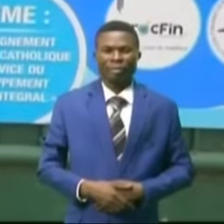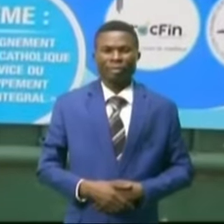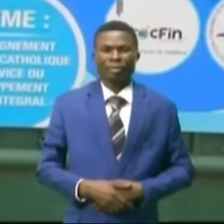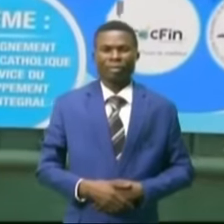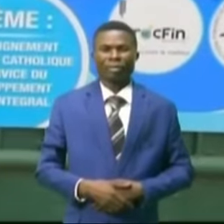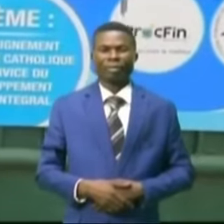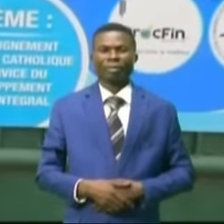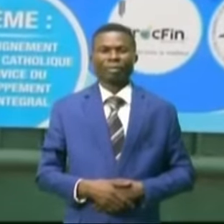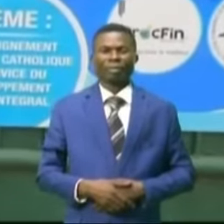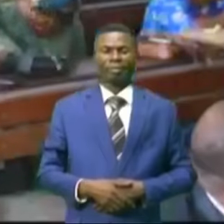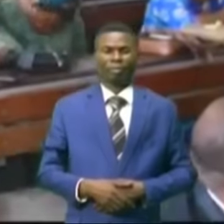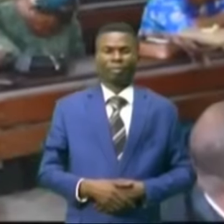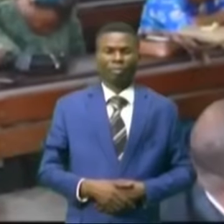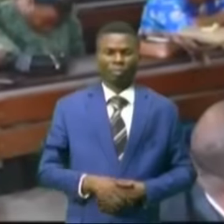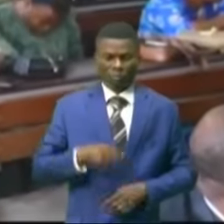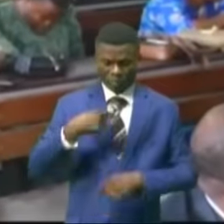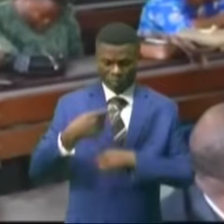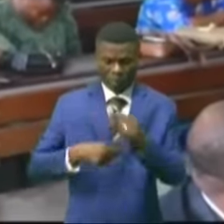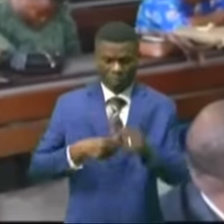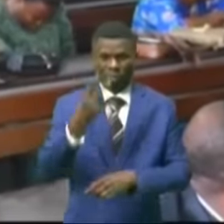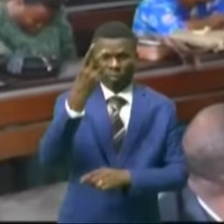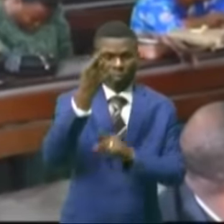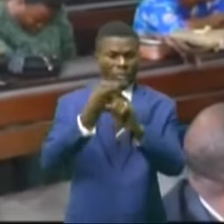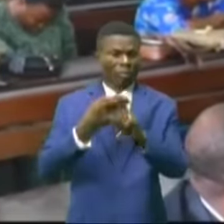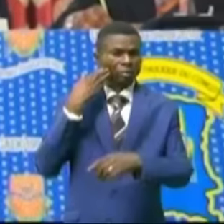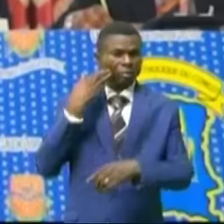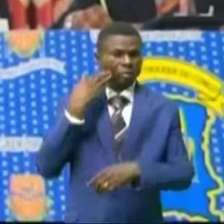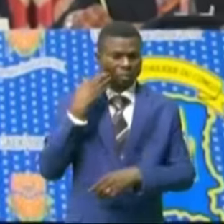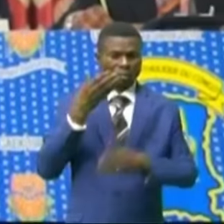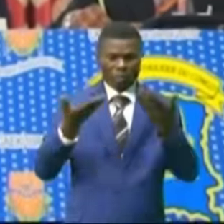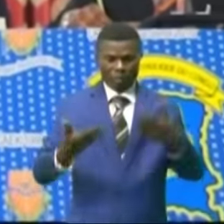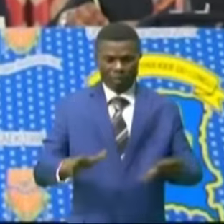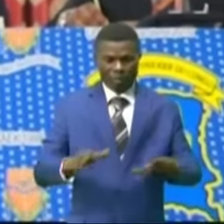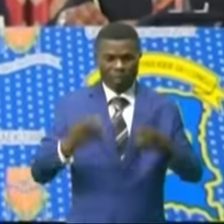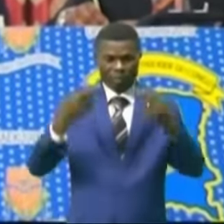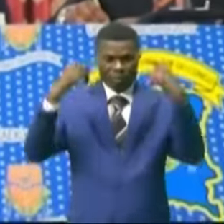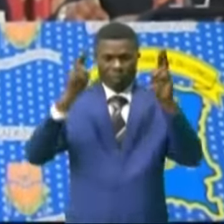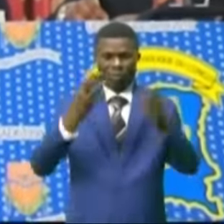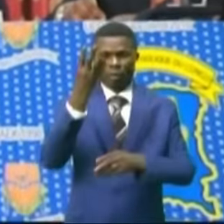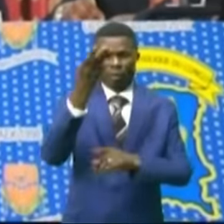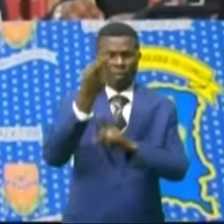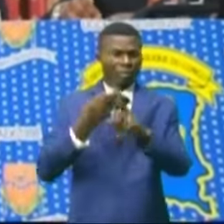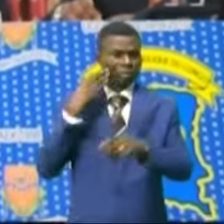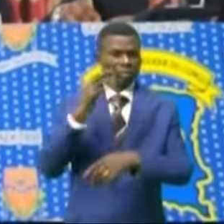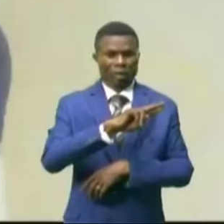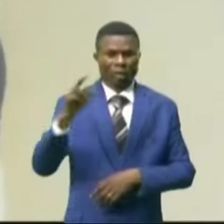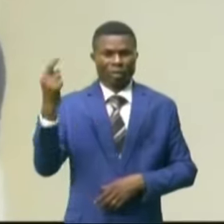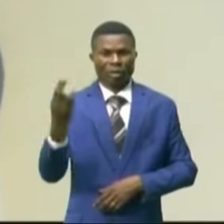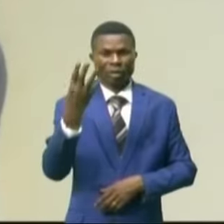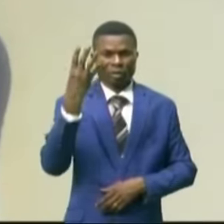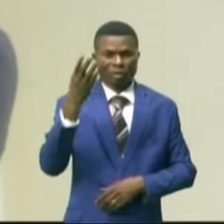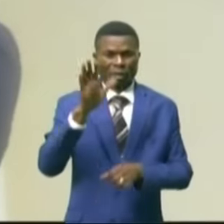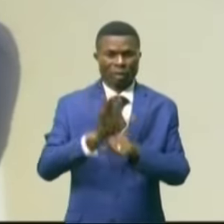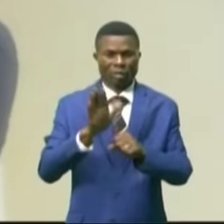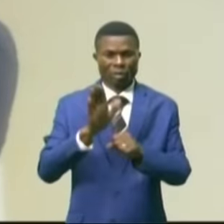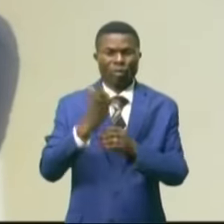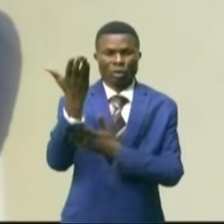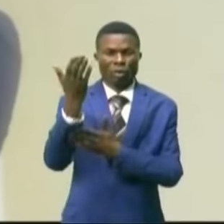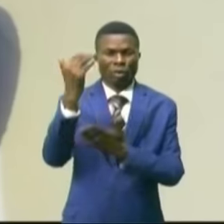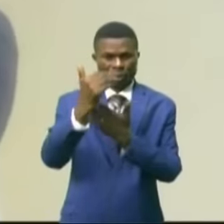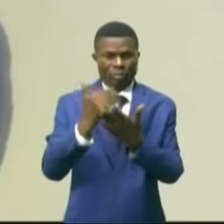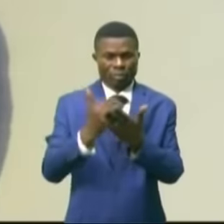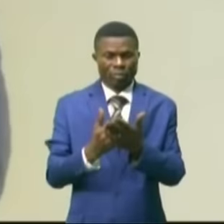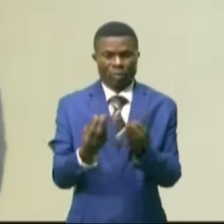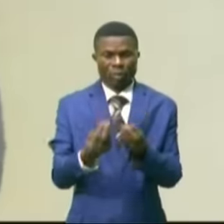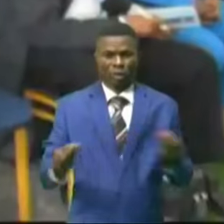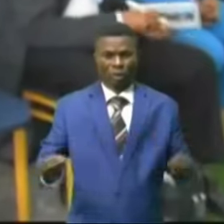Ce colloque qui a démarré le 2 mai s'est clôturé avec succès le 4 mai 2024. Plusieurs recommandations et